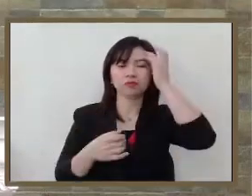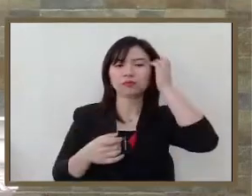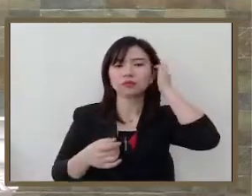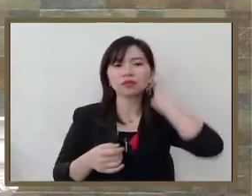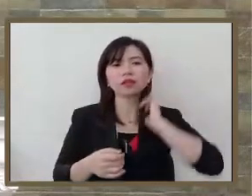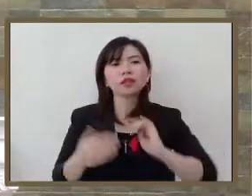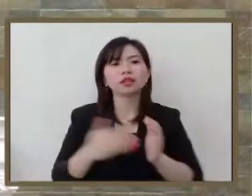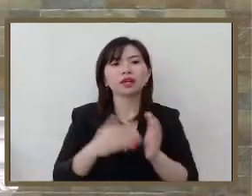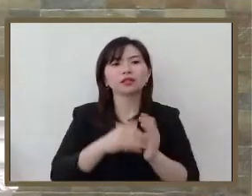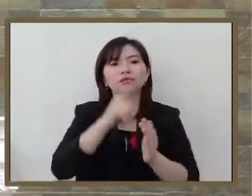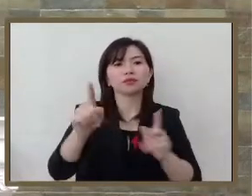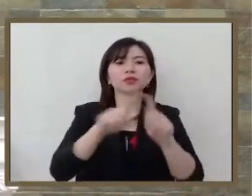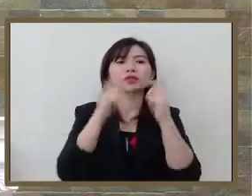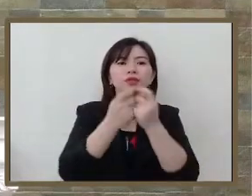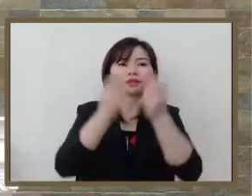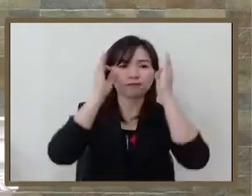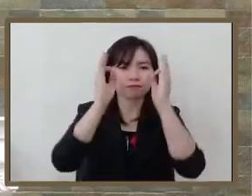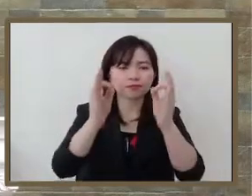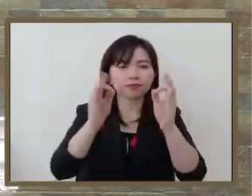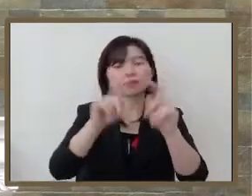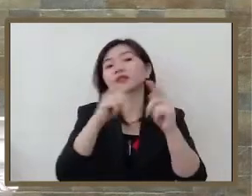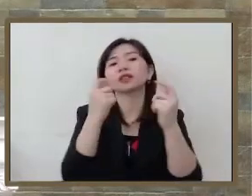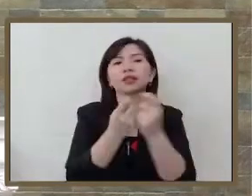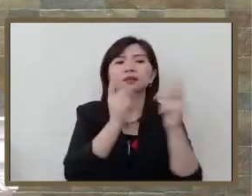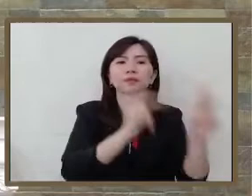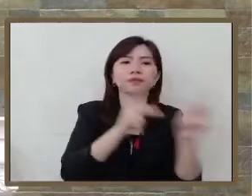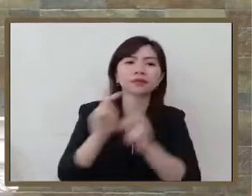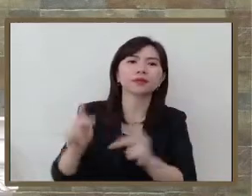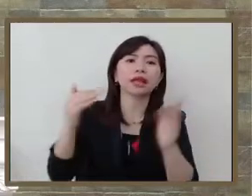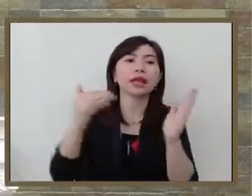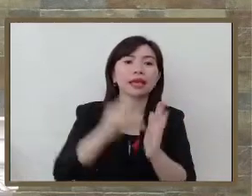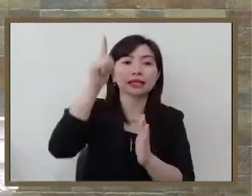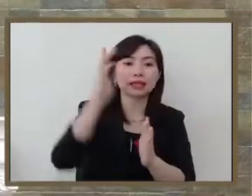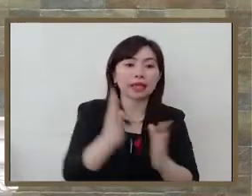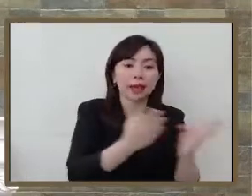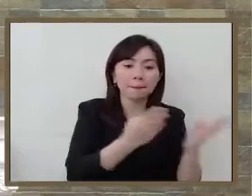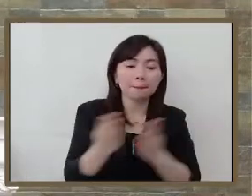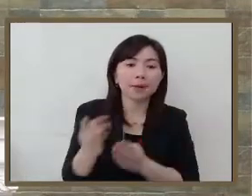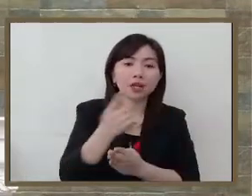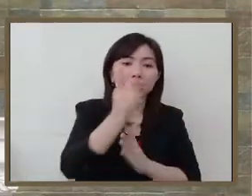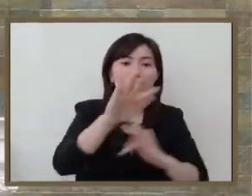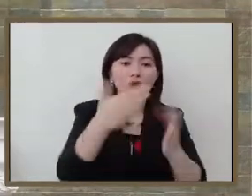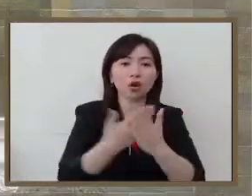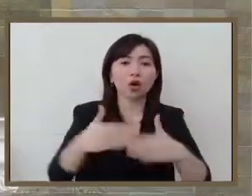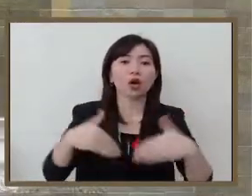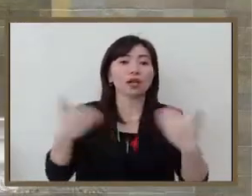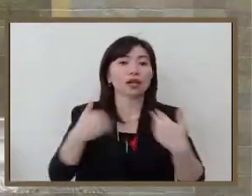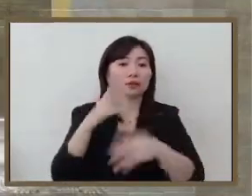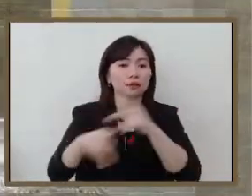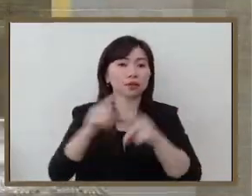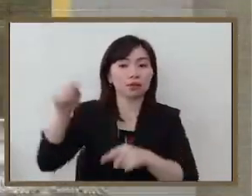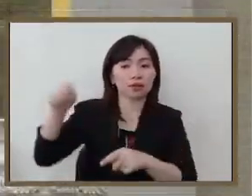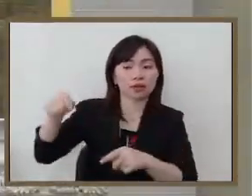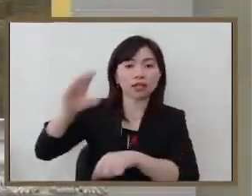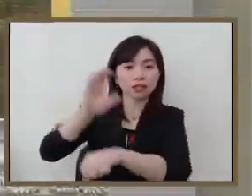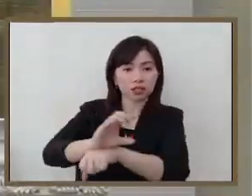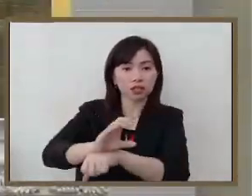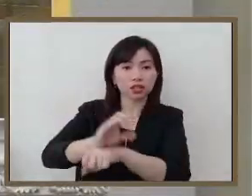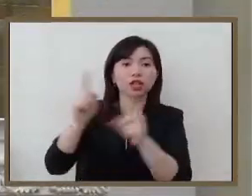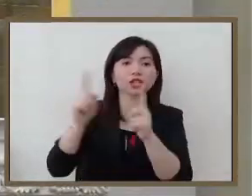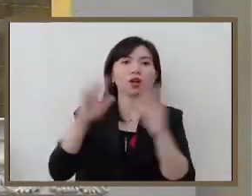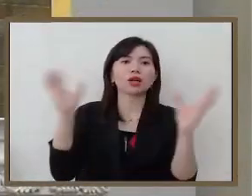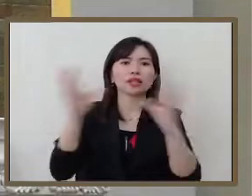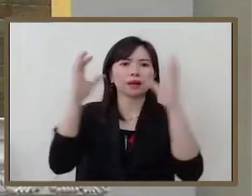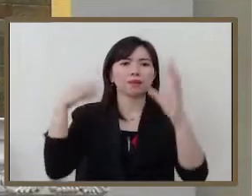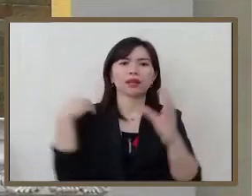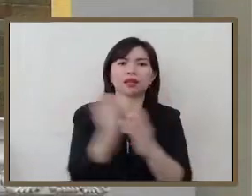focus, team preparation. God brought you here at the Third Baptist Youth Revival. Now, let me tell